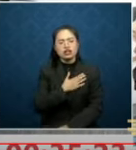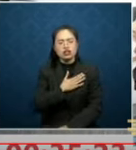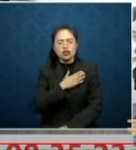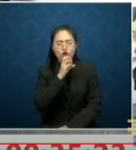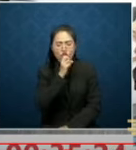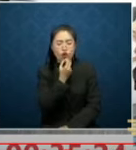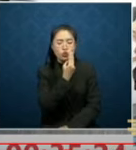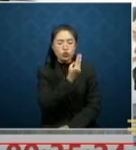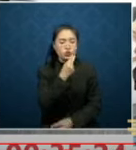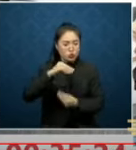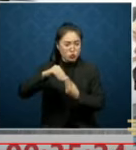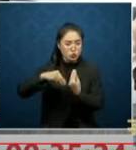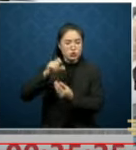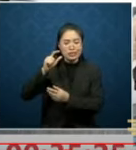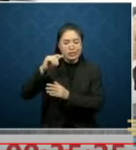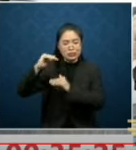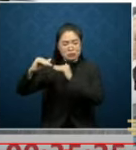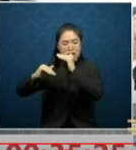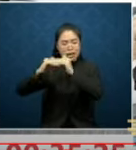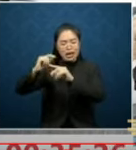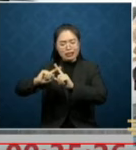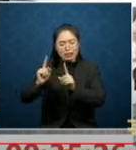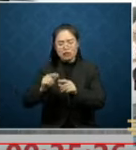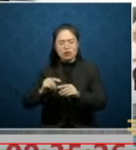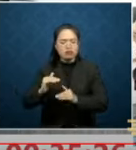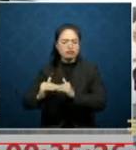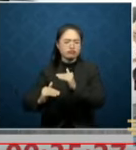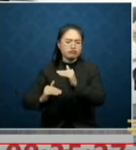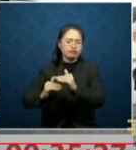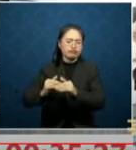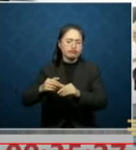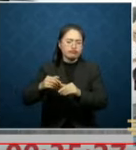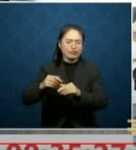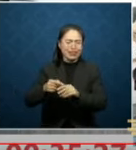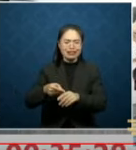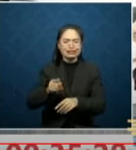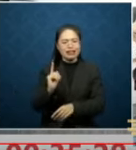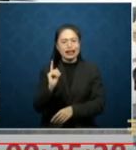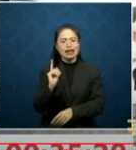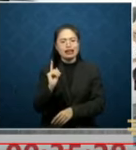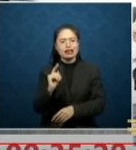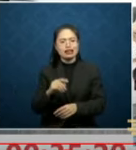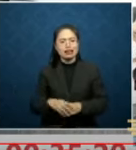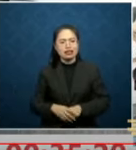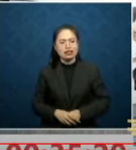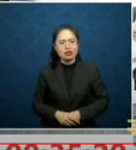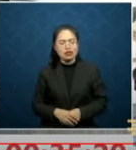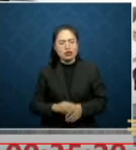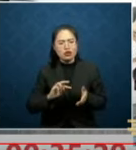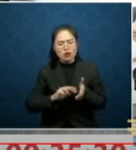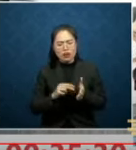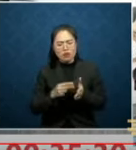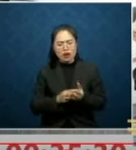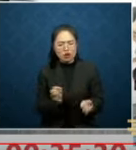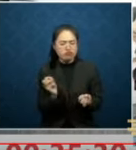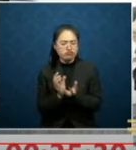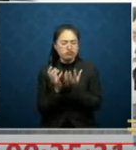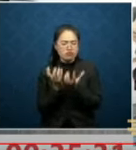รษฐกิจกำลังฟื้นตัวอยู่เพียงแต่ช้ากว่าที่คาดการไว้แต่ไม่ได้หมายความว่ามันวิกฤ